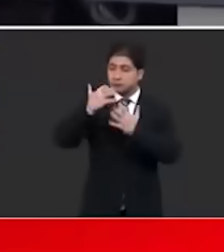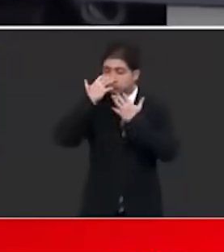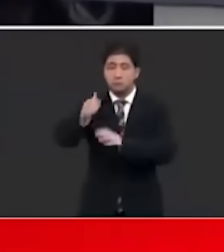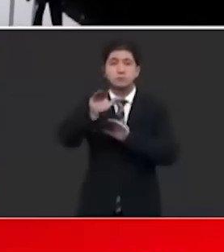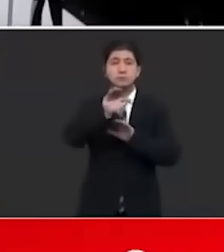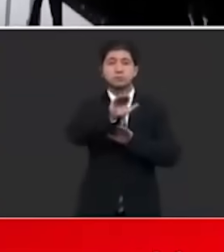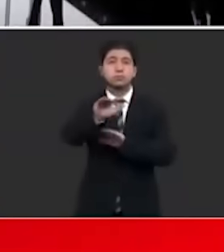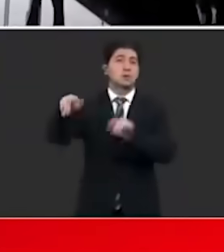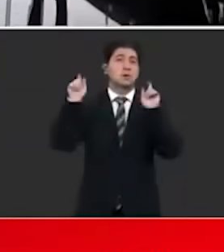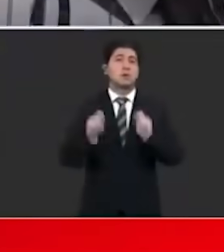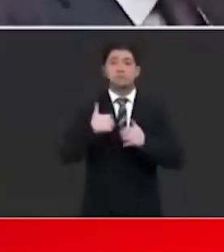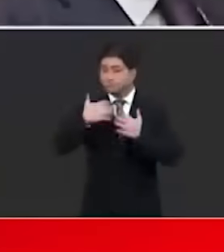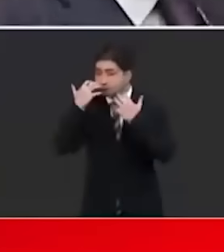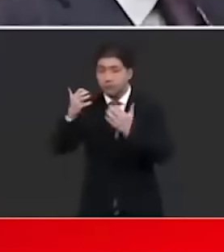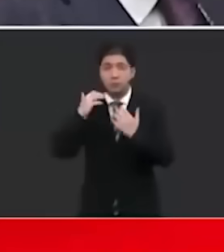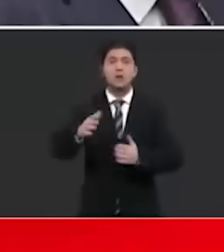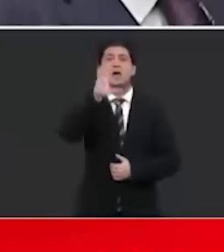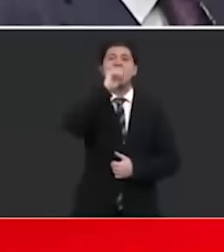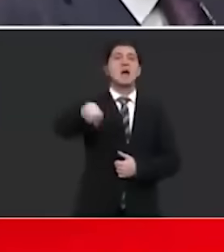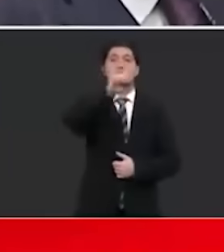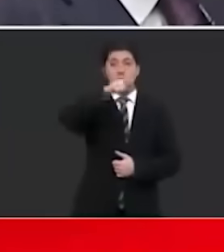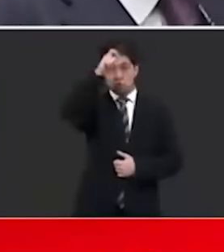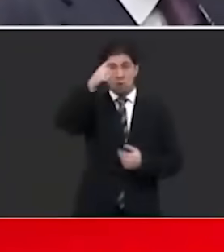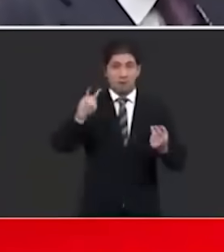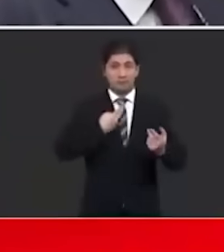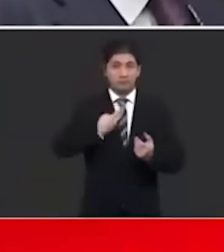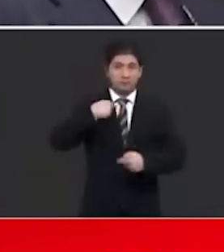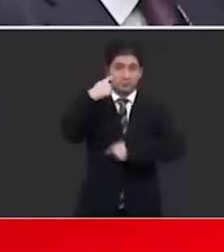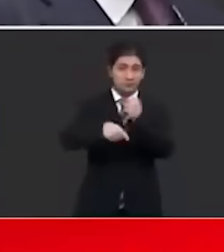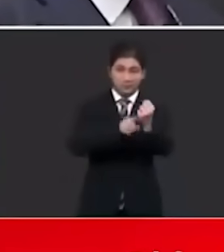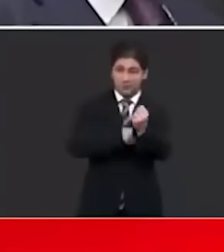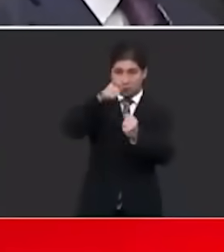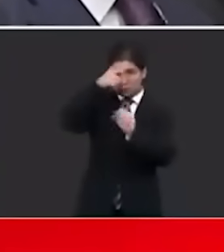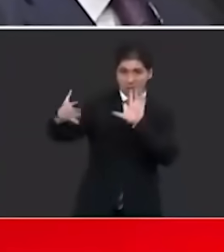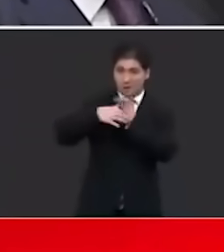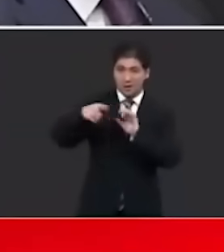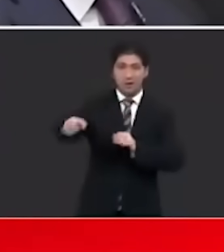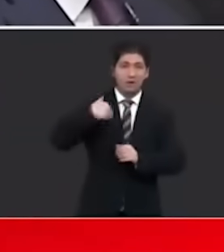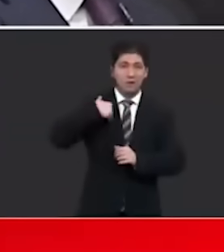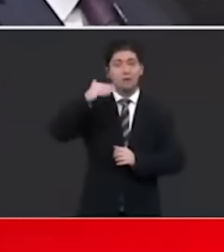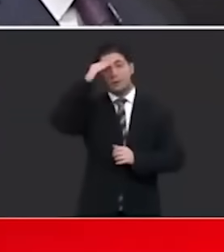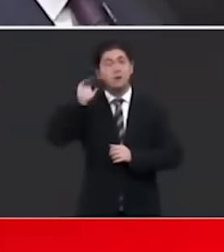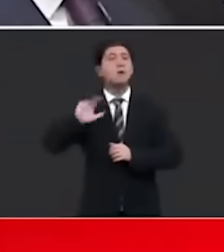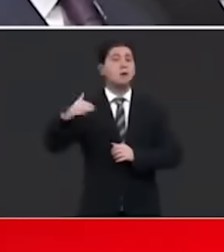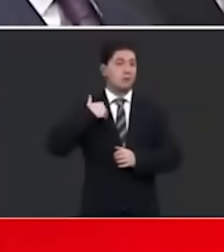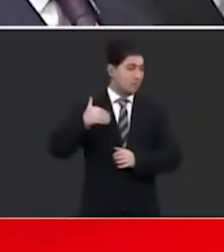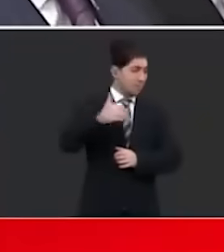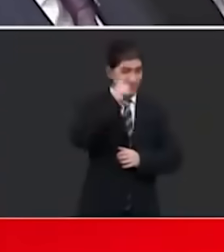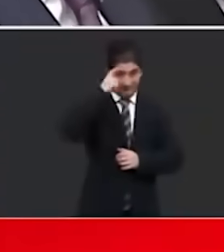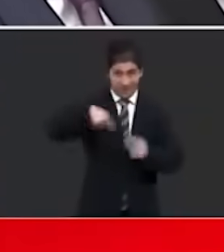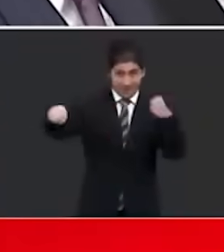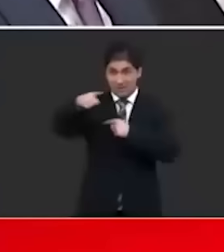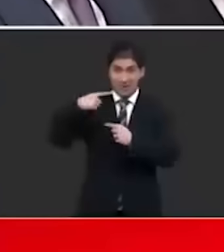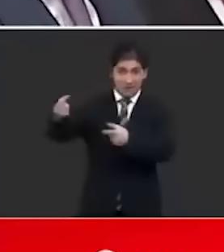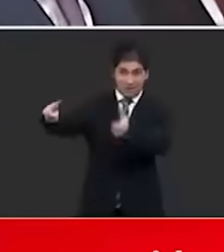ilgileniyoruz. Her kim Türkiye'yi soydaşlarının derdine sırtını dönmekle itham ediyorsa, çok